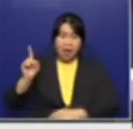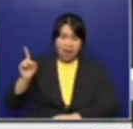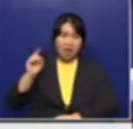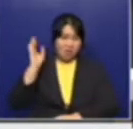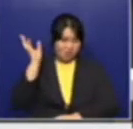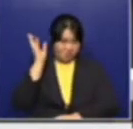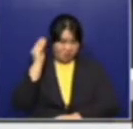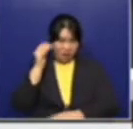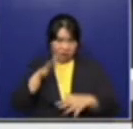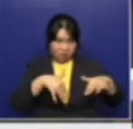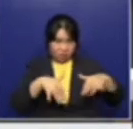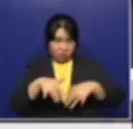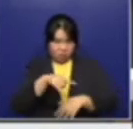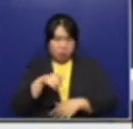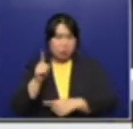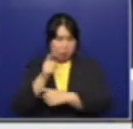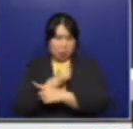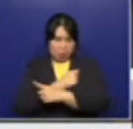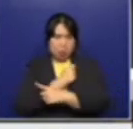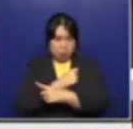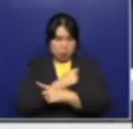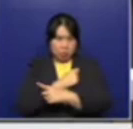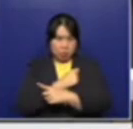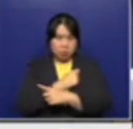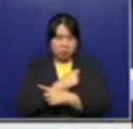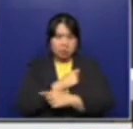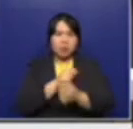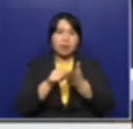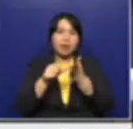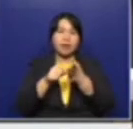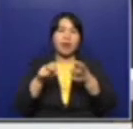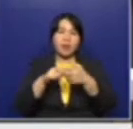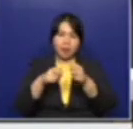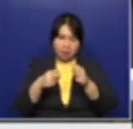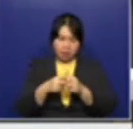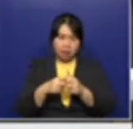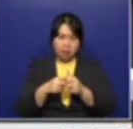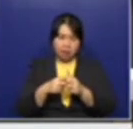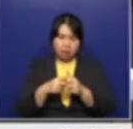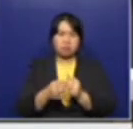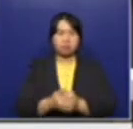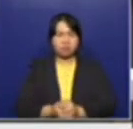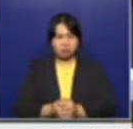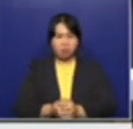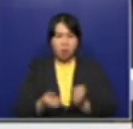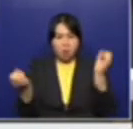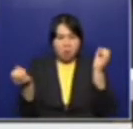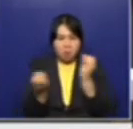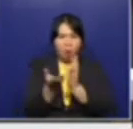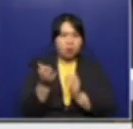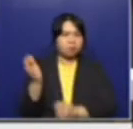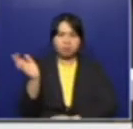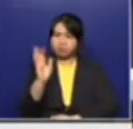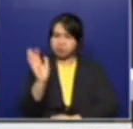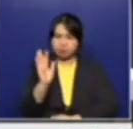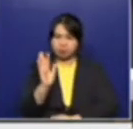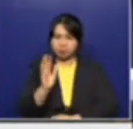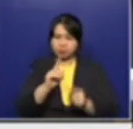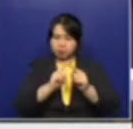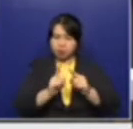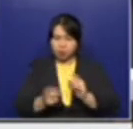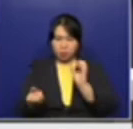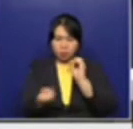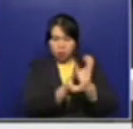ประชาชนโดยใช้ความอดทนในการแก้ไขปัญหางดใช้กำลังและความรุนแรงทุกรูปแบบกับประชาช